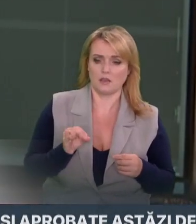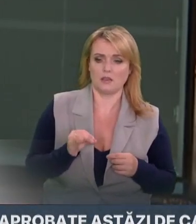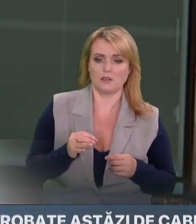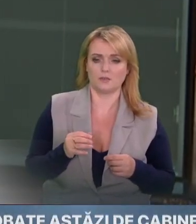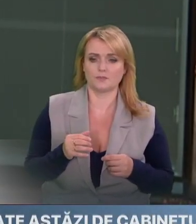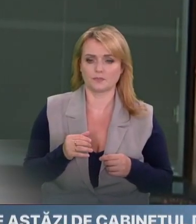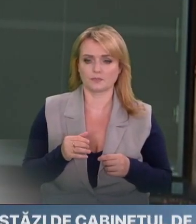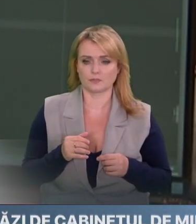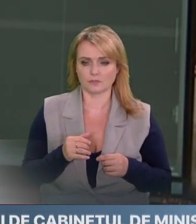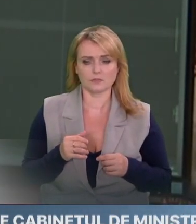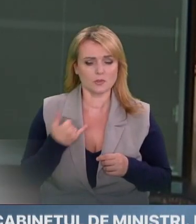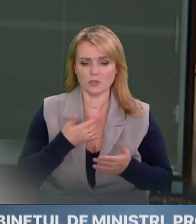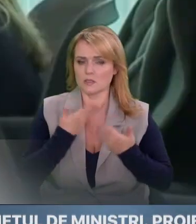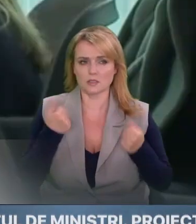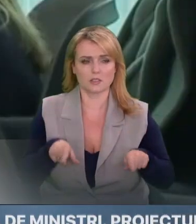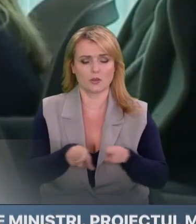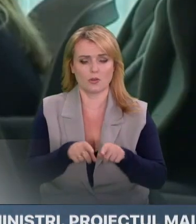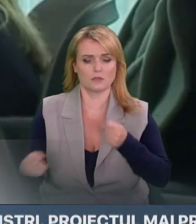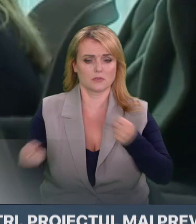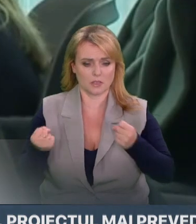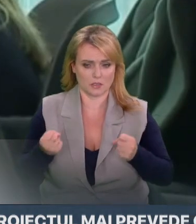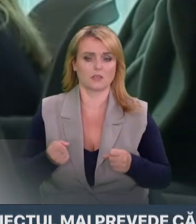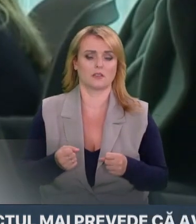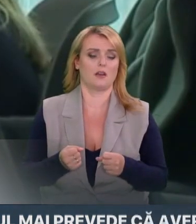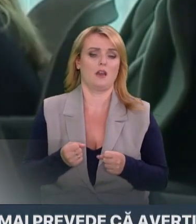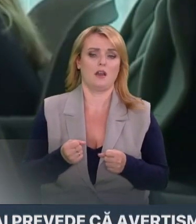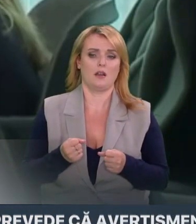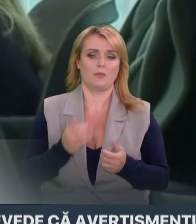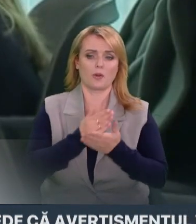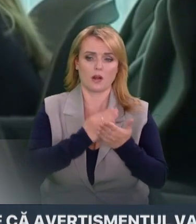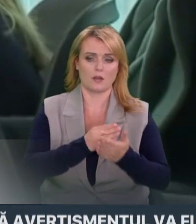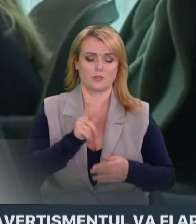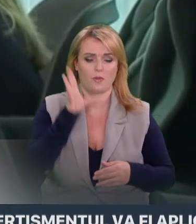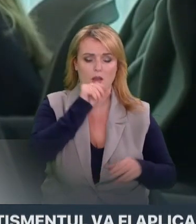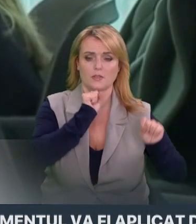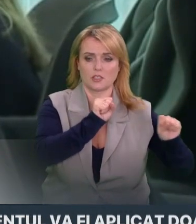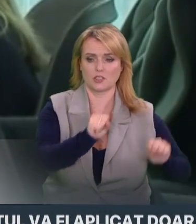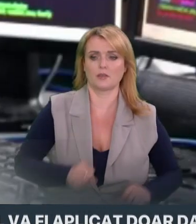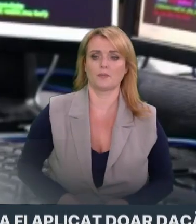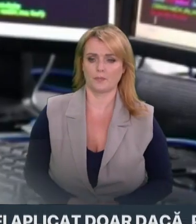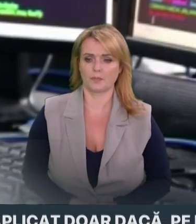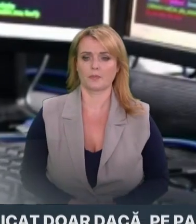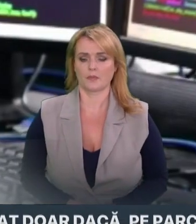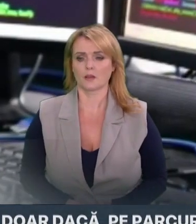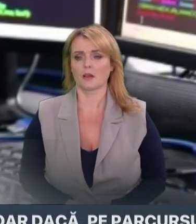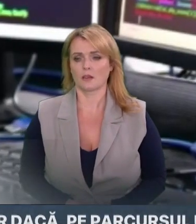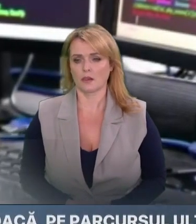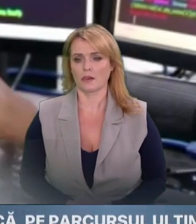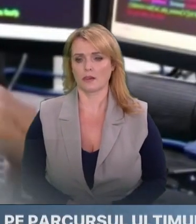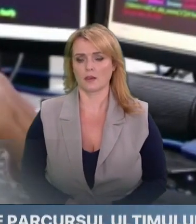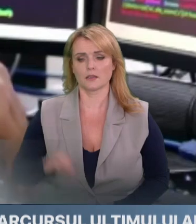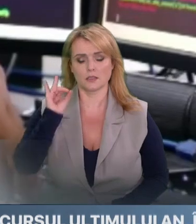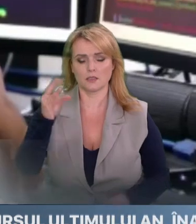avem o sănătate cibernetică a populației. Deci, practic, conștientizăm două deficiențe mari. Trebuie să